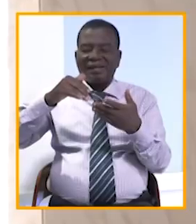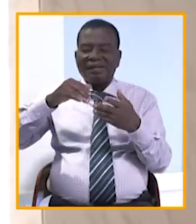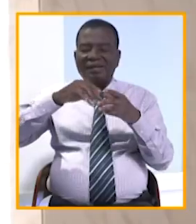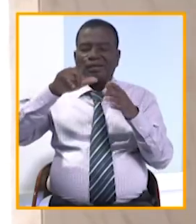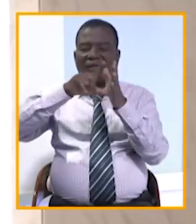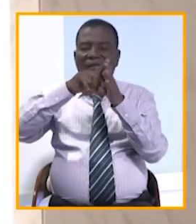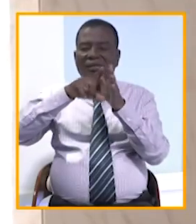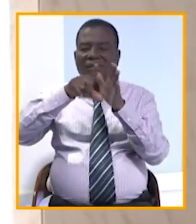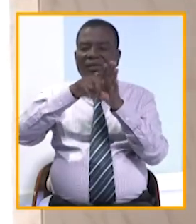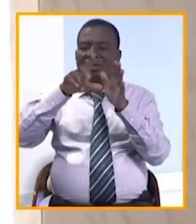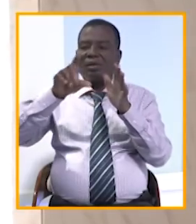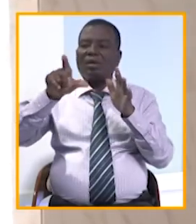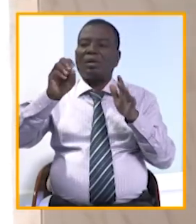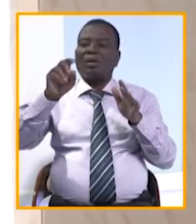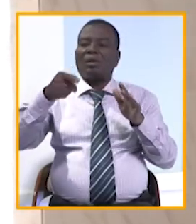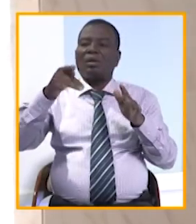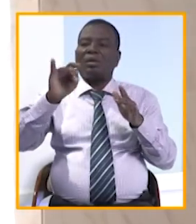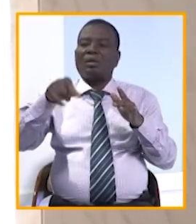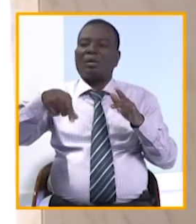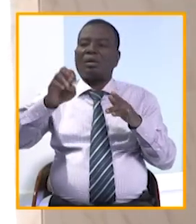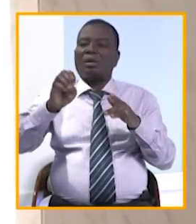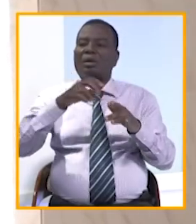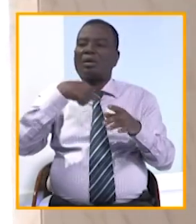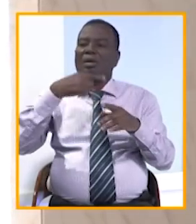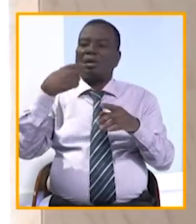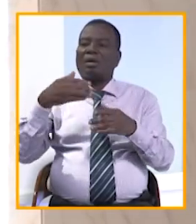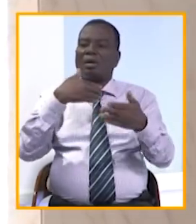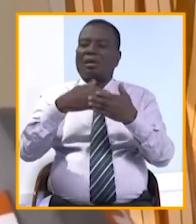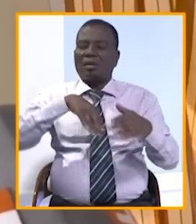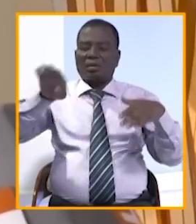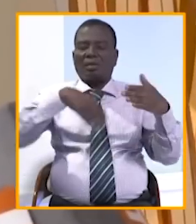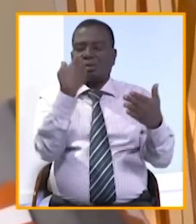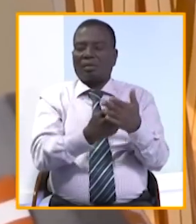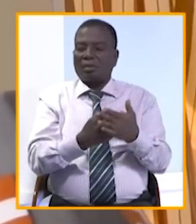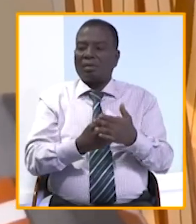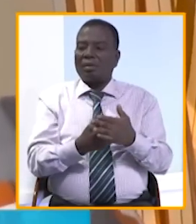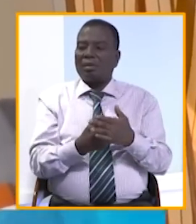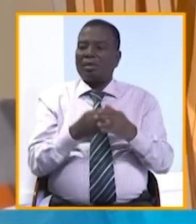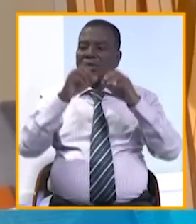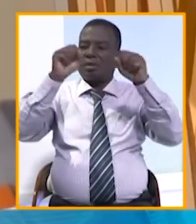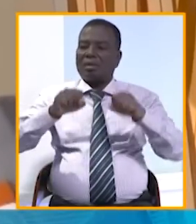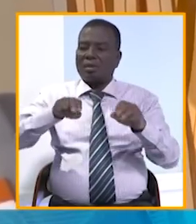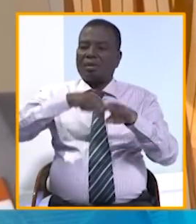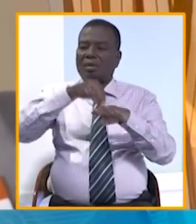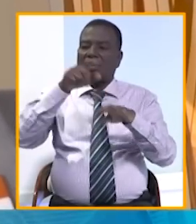logique, on va dire de leadership, et qui arrivent à s'imposer. La stratégie